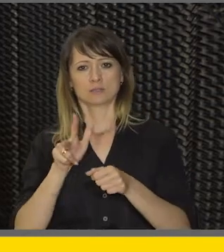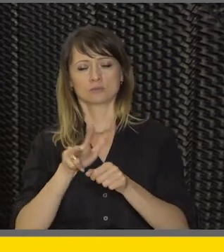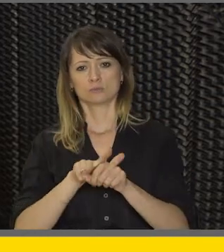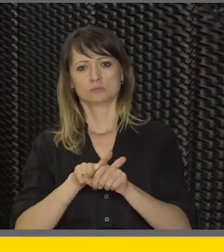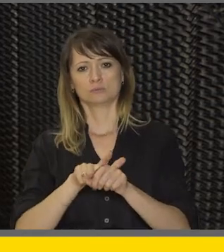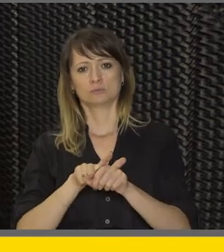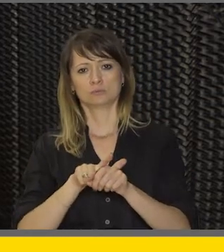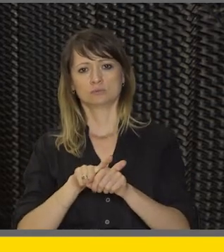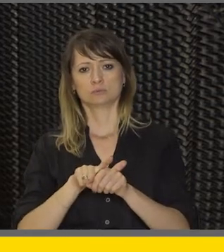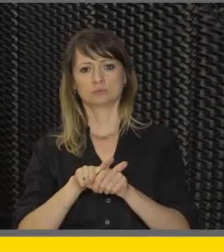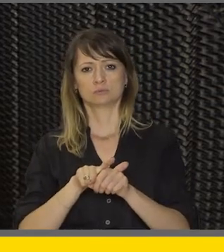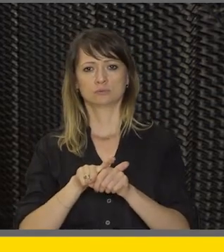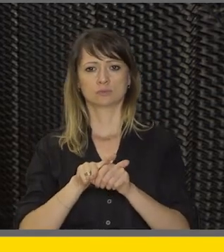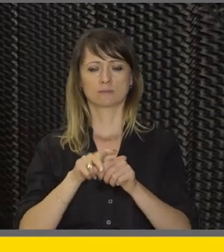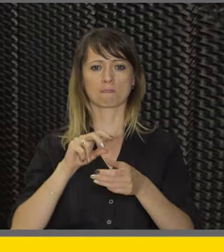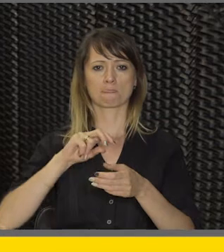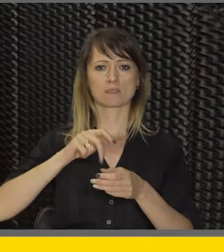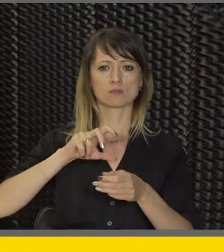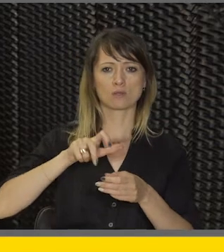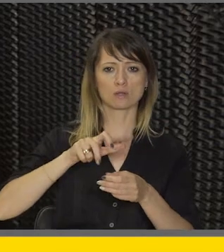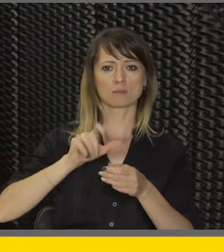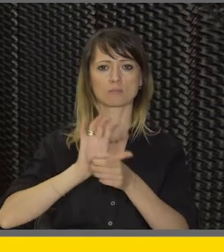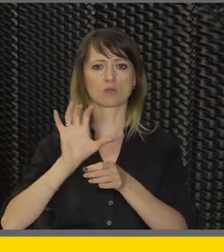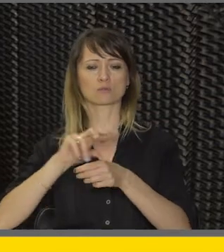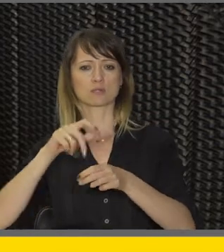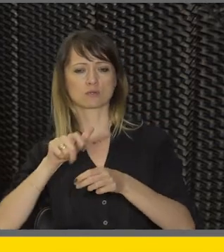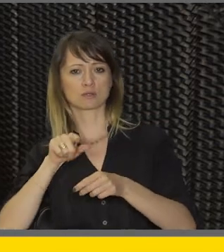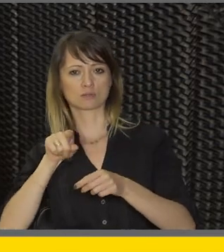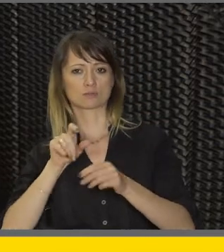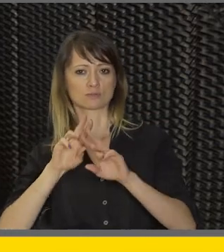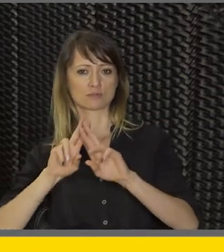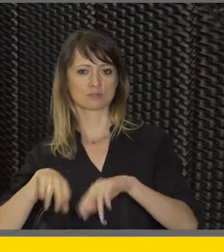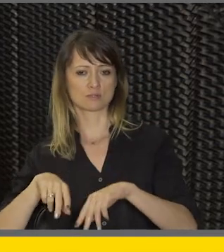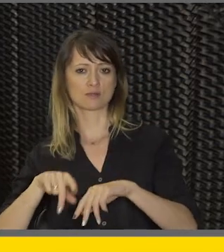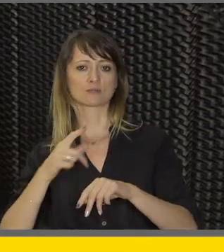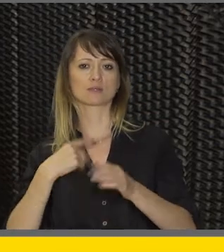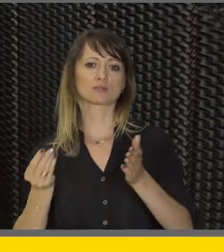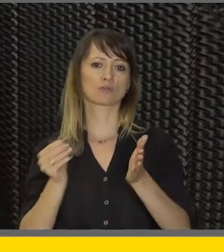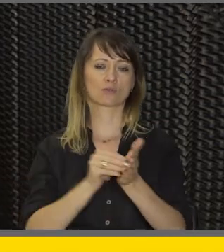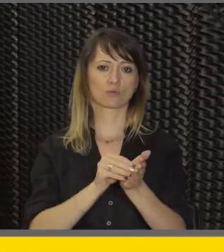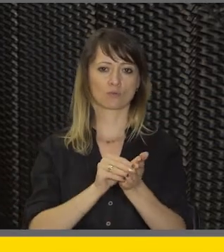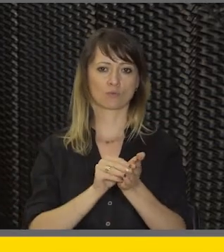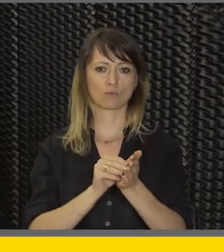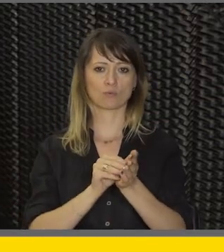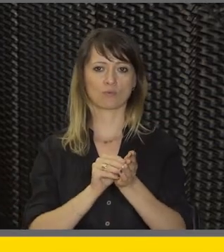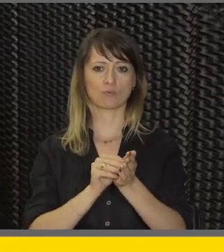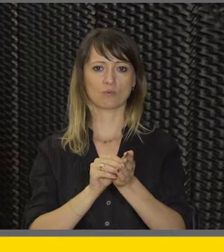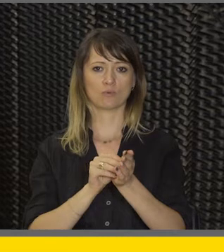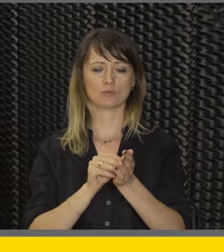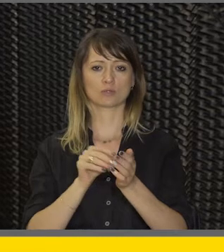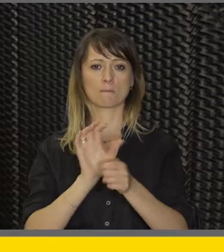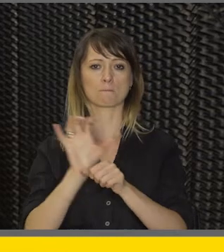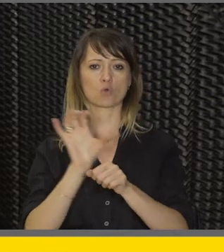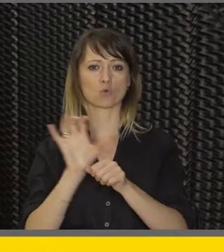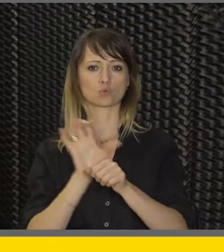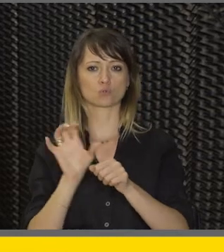hasłem, że korek i kork, produkcja z korka i tak dalej to zostało. To ja dołożę do tego, że proszę Państwa, produkcja wyrobów z gumy